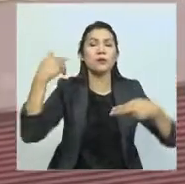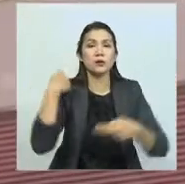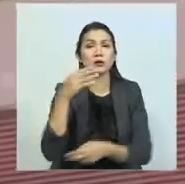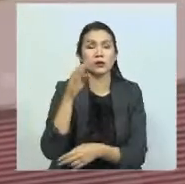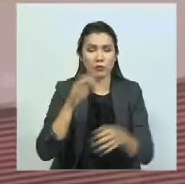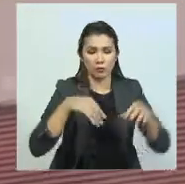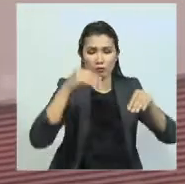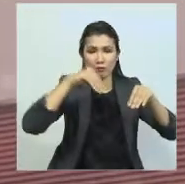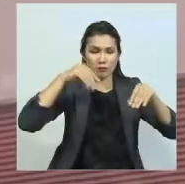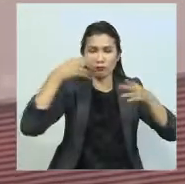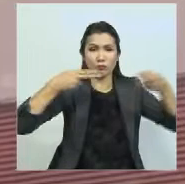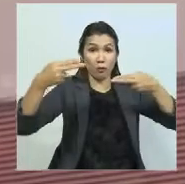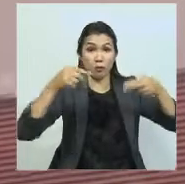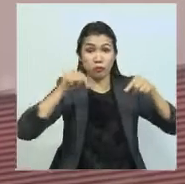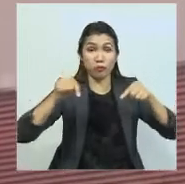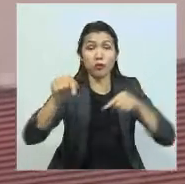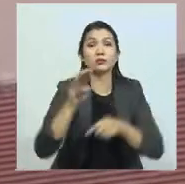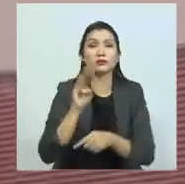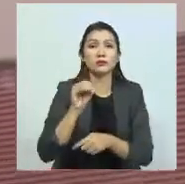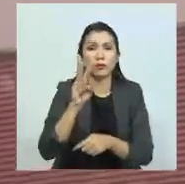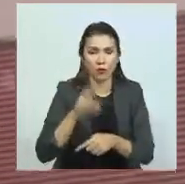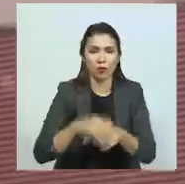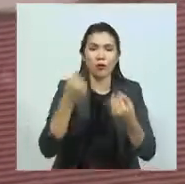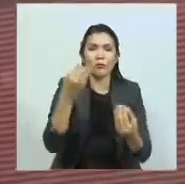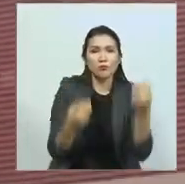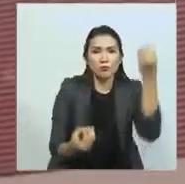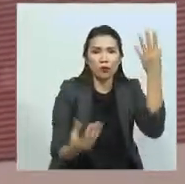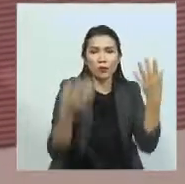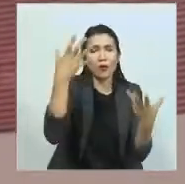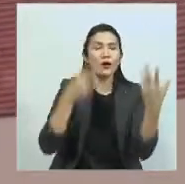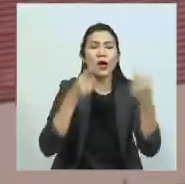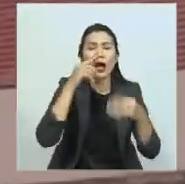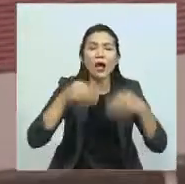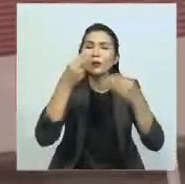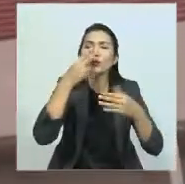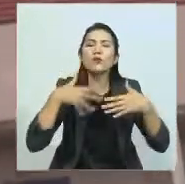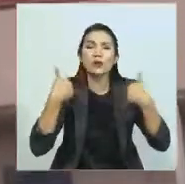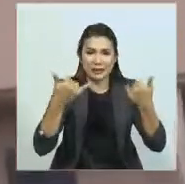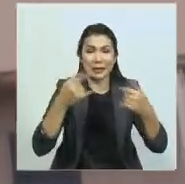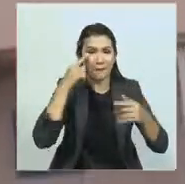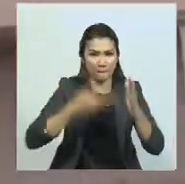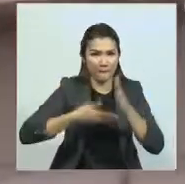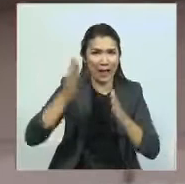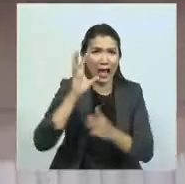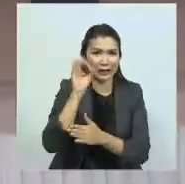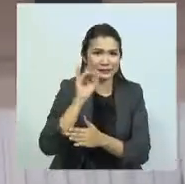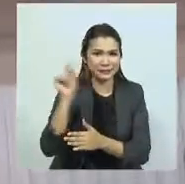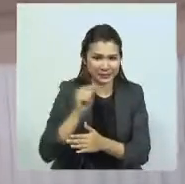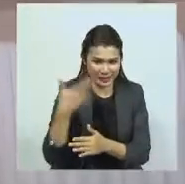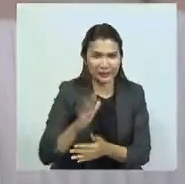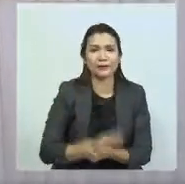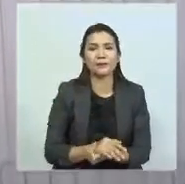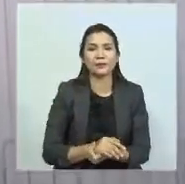ตัวแล้วก็ปลูกต้นไม้ให้มีความร่มรื่นซึ่งภาพรวมตอนนี้คืบหน้าแล้วประมาณร้อยละ50ค่ะส่วนโครง